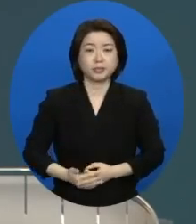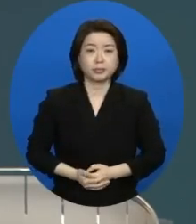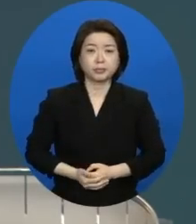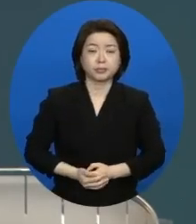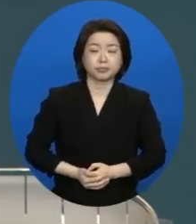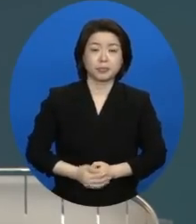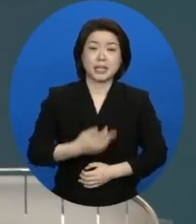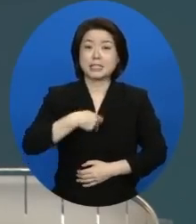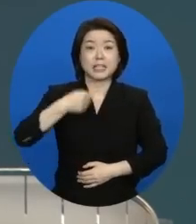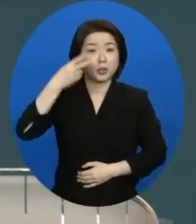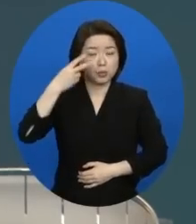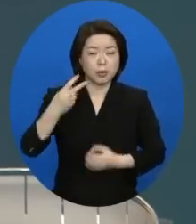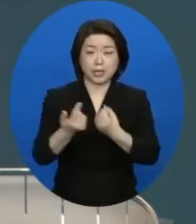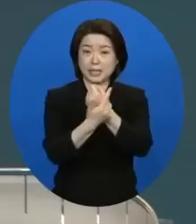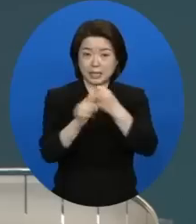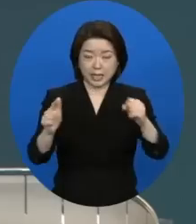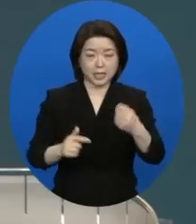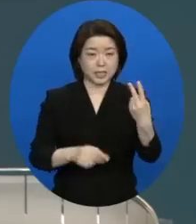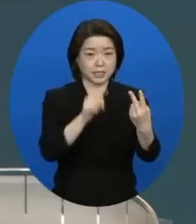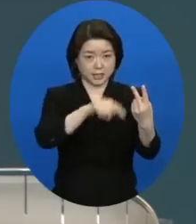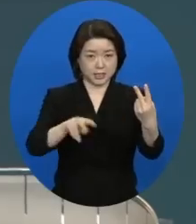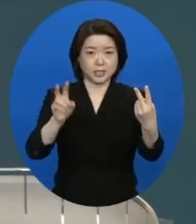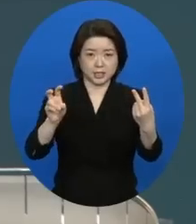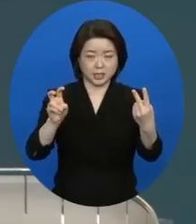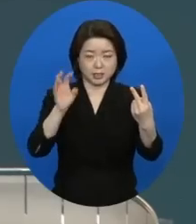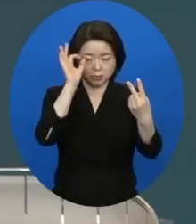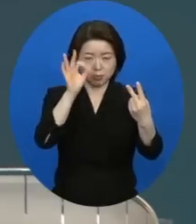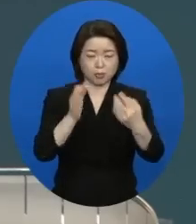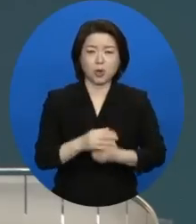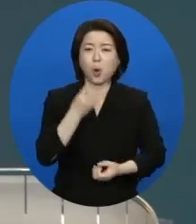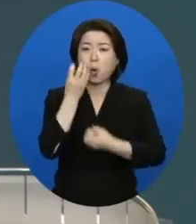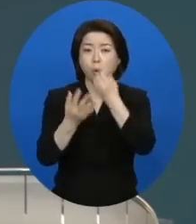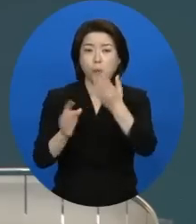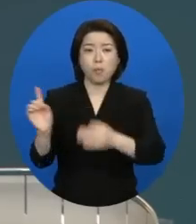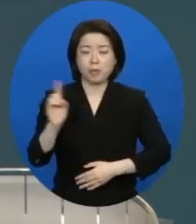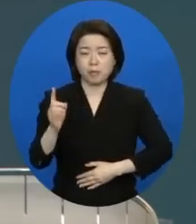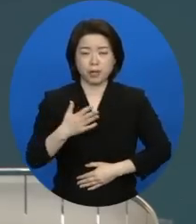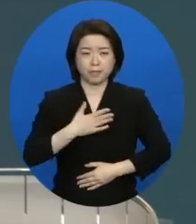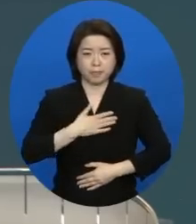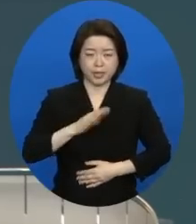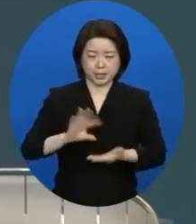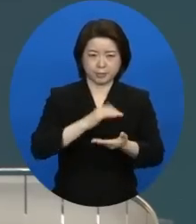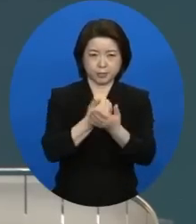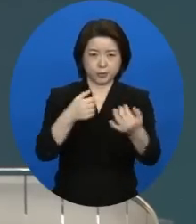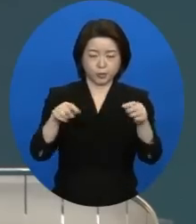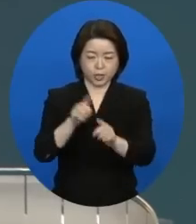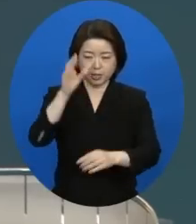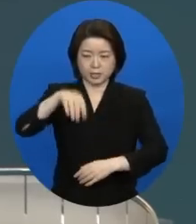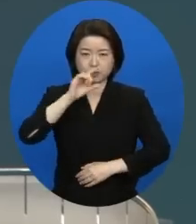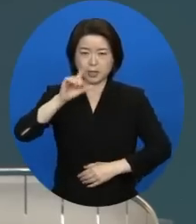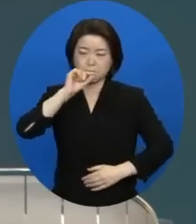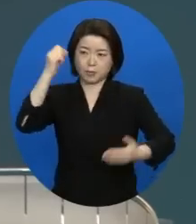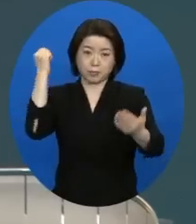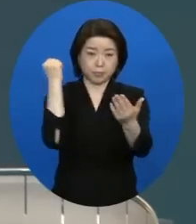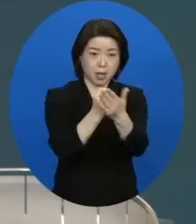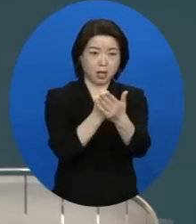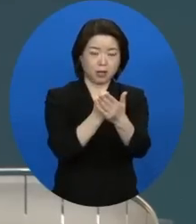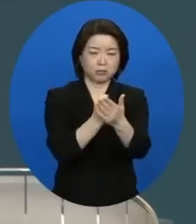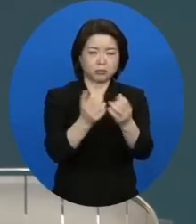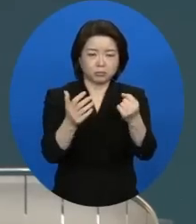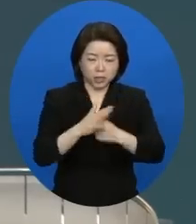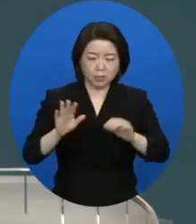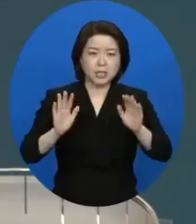사도 바울이 갈라디아서 2장 20절에 이렇게 고백했습니다. 내가 그리스도와 함께 십자가에 못 박혔나니